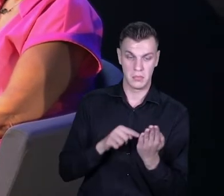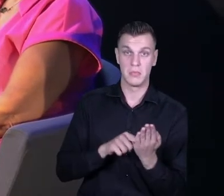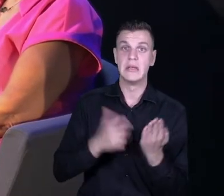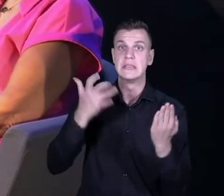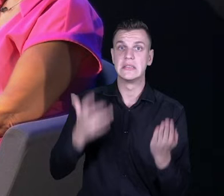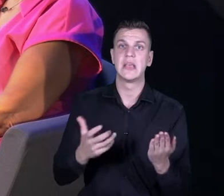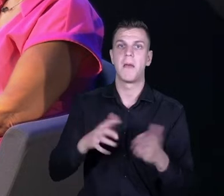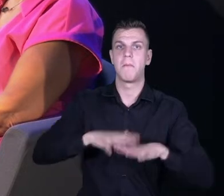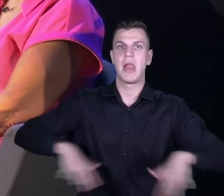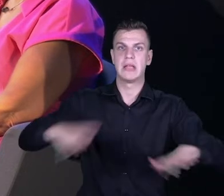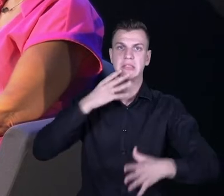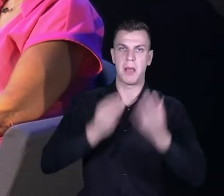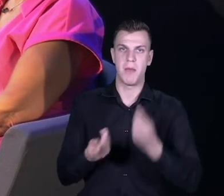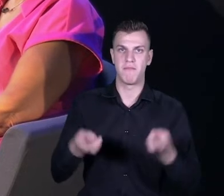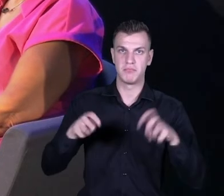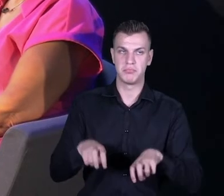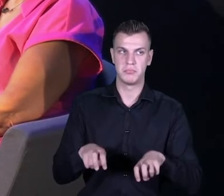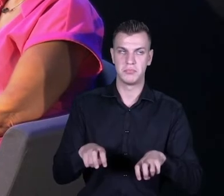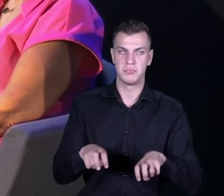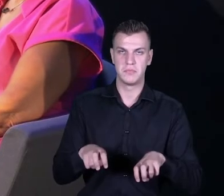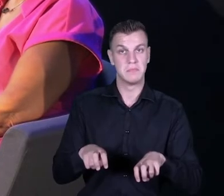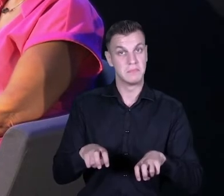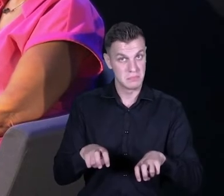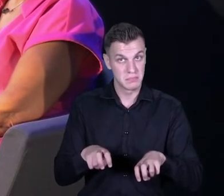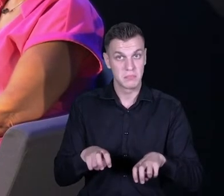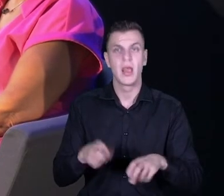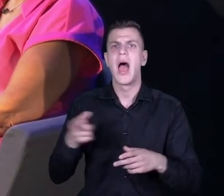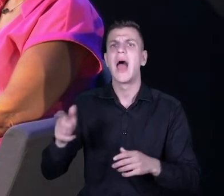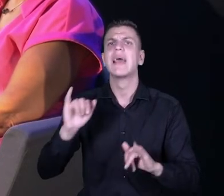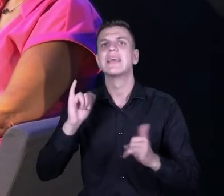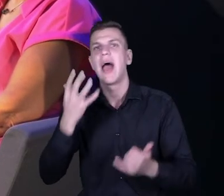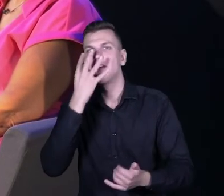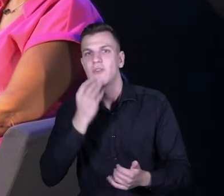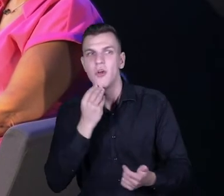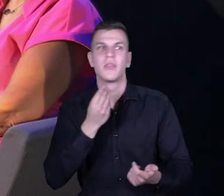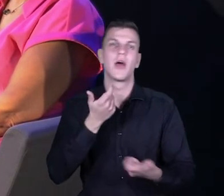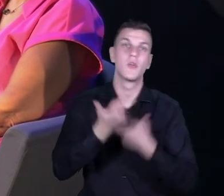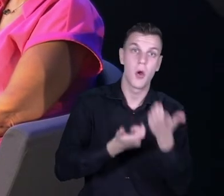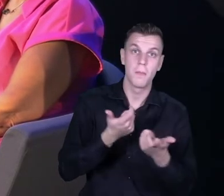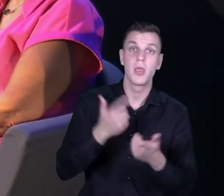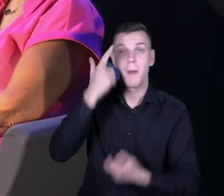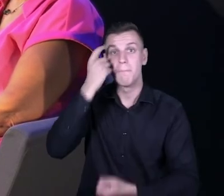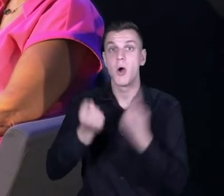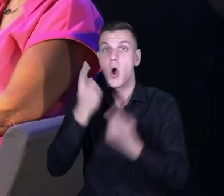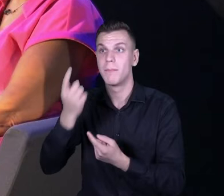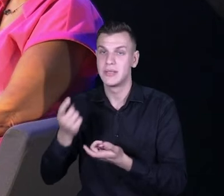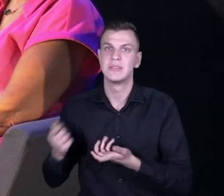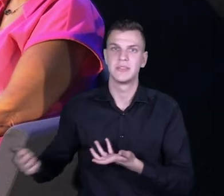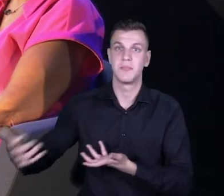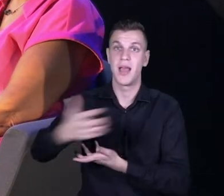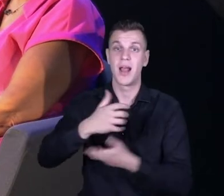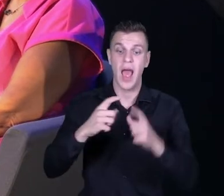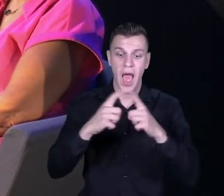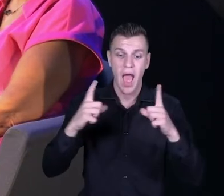Zebrały też pomysły, jak ten plac zabaw miał wyglądać. przyniosły w kartoniku z 500 karteczek